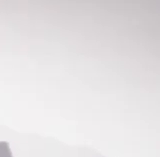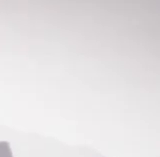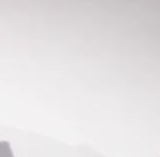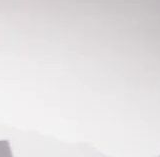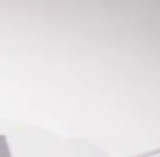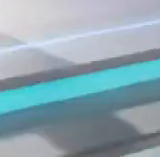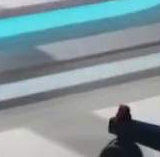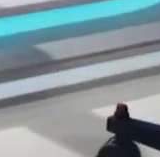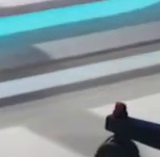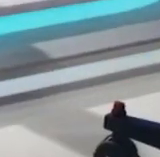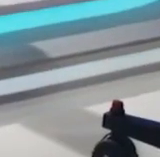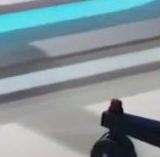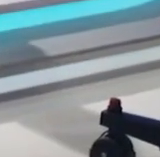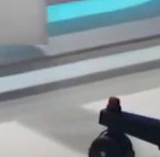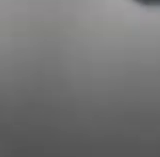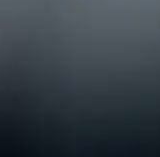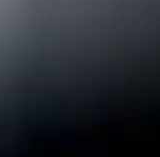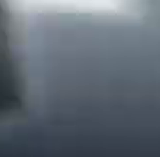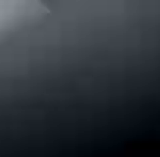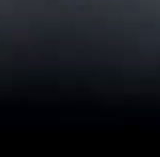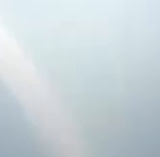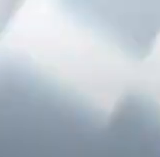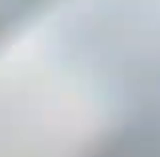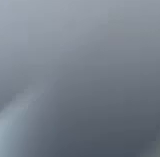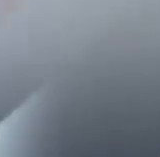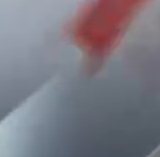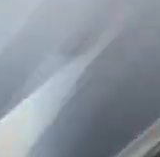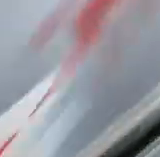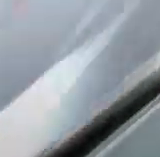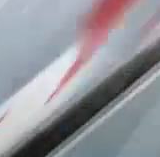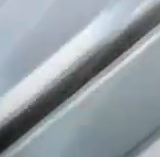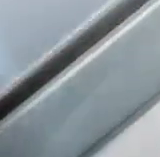Live mula sa GMA Network Center, ito ang 24 Oras.